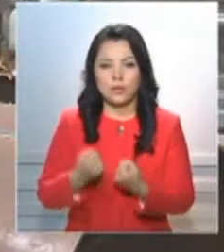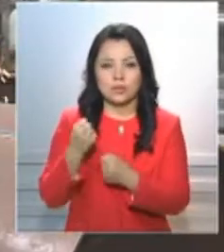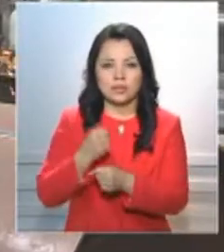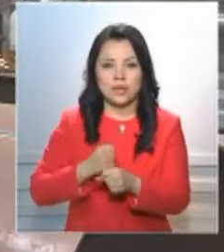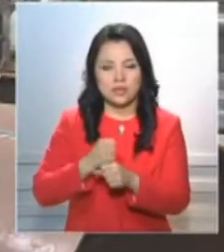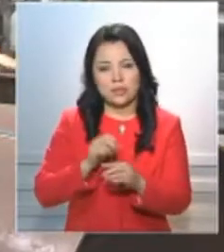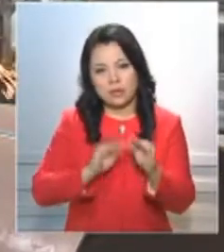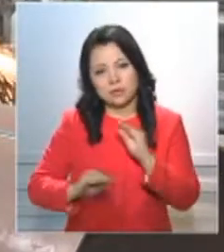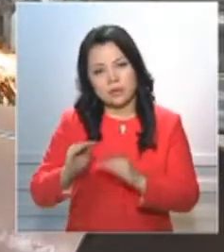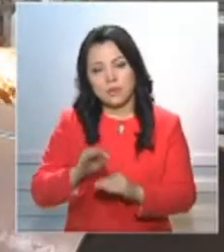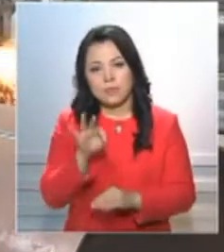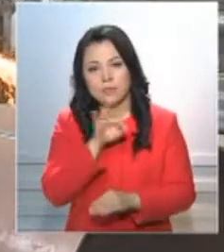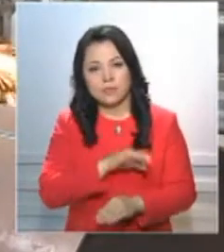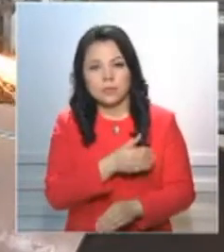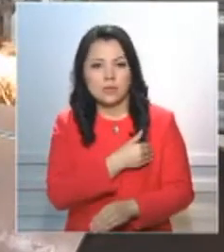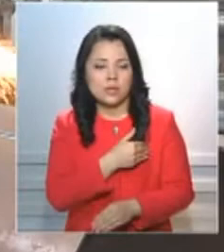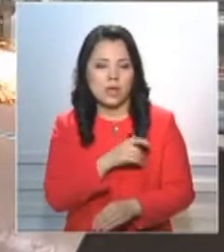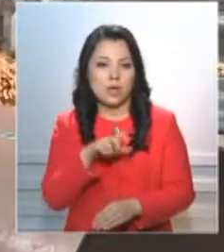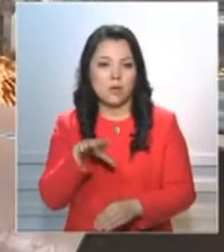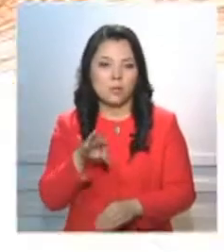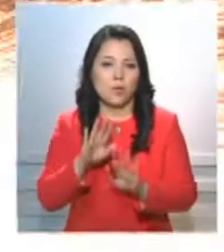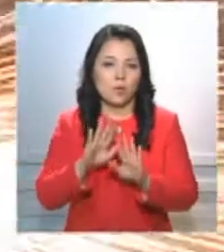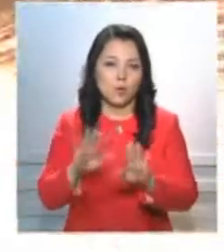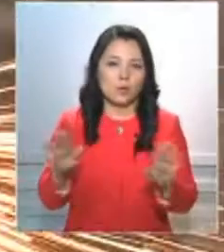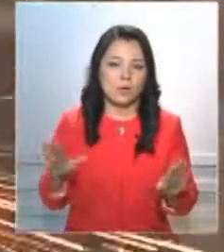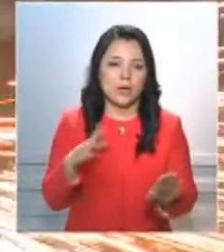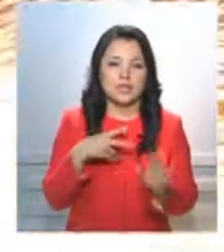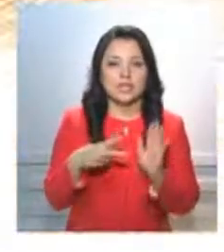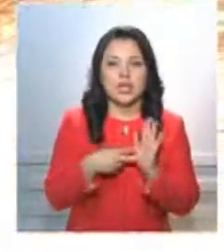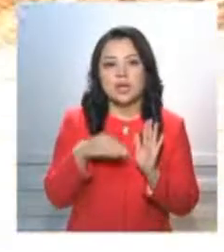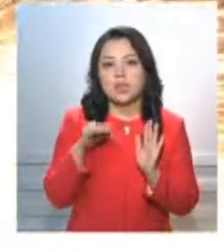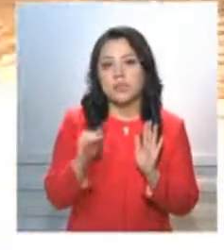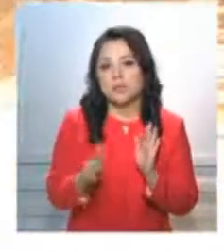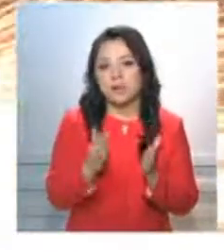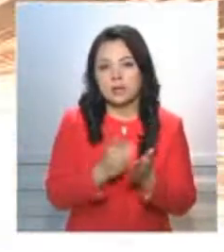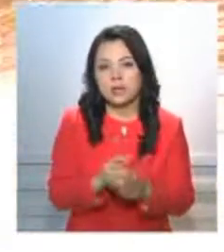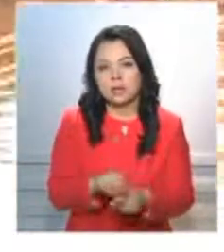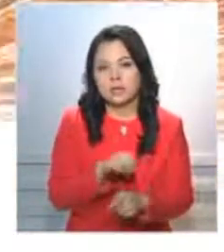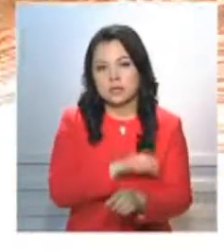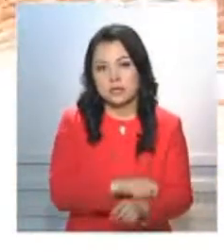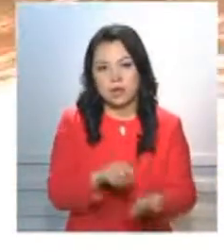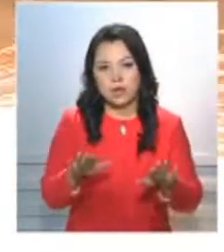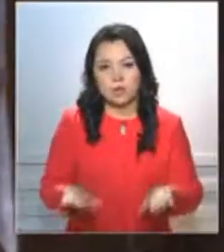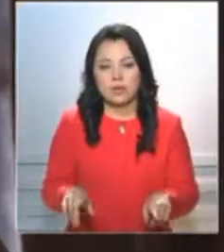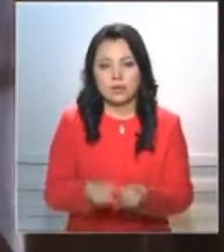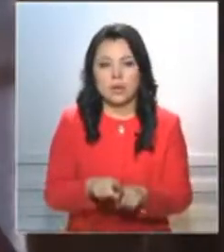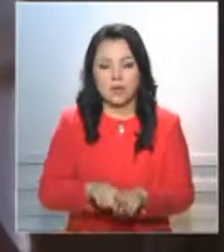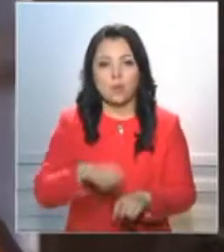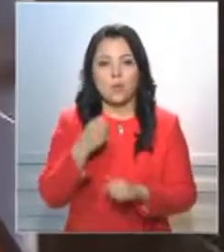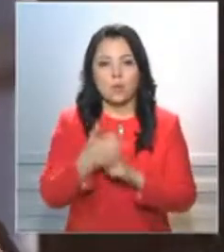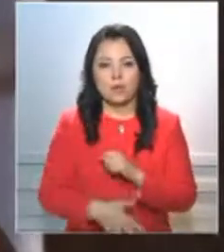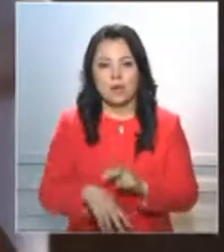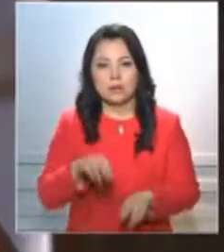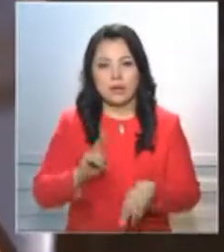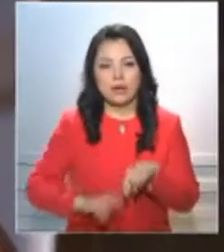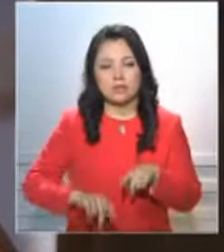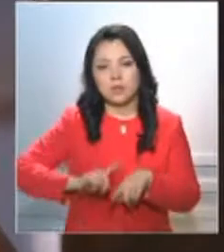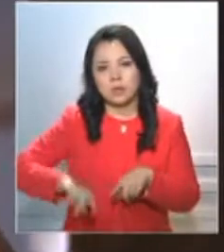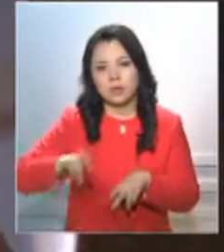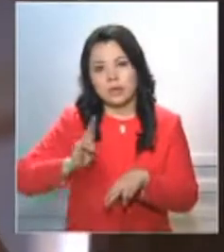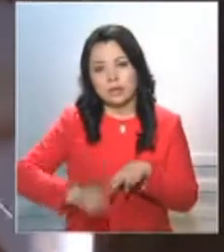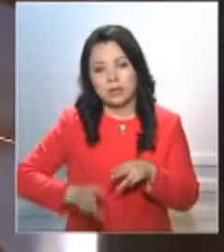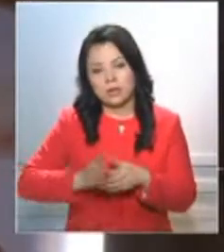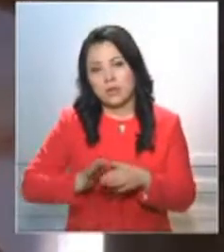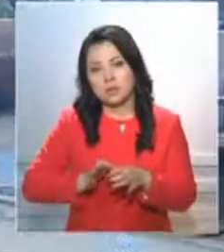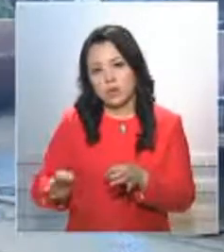Былтыр кәсіпорын экспо көрмесі өтетін қалашықтағы 7000 шаршы метр энергетикалық зерттеулер орталығының құрылысын аяқтады. Зауыт өніміне елдің